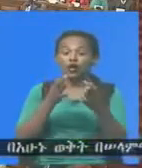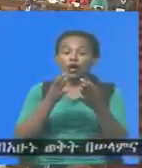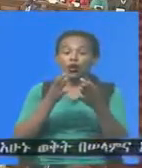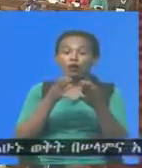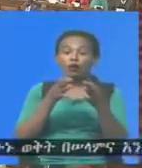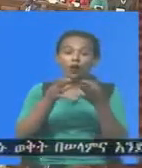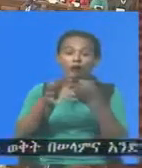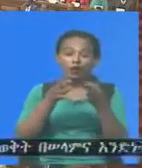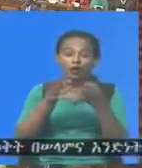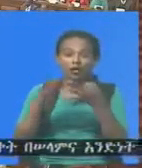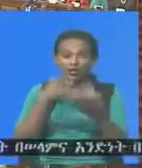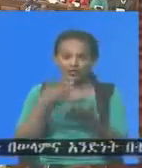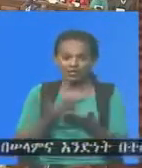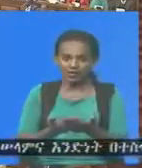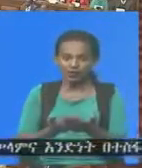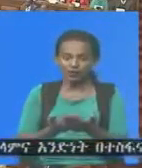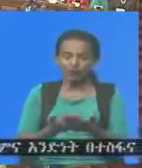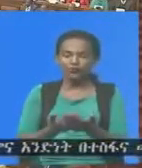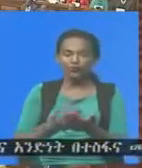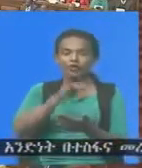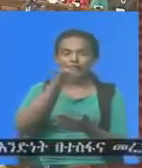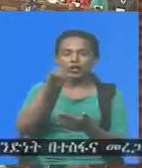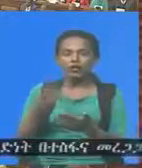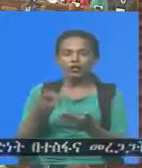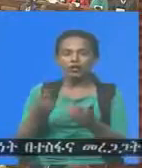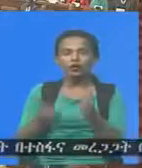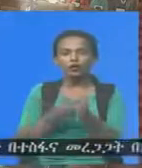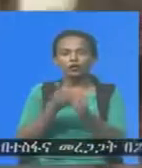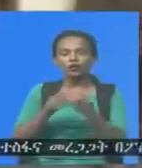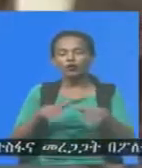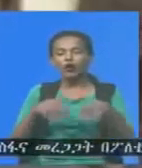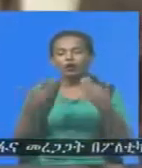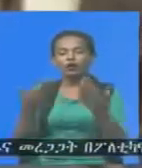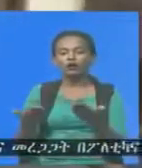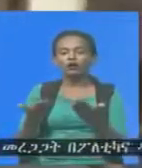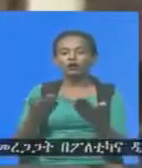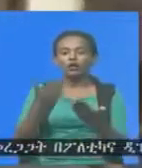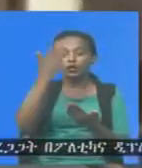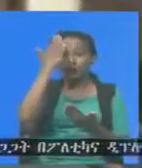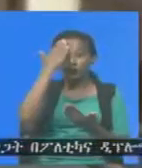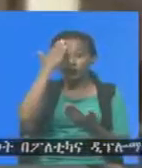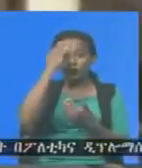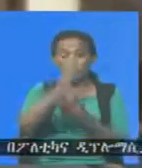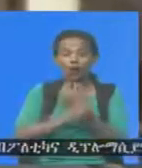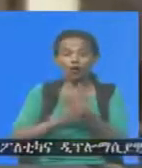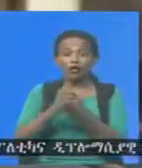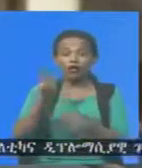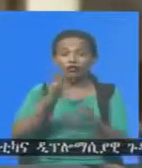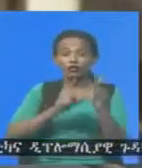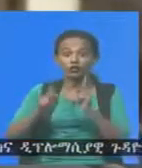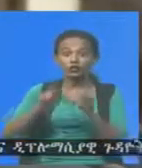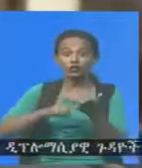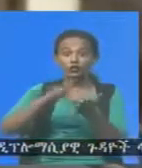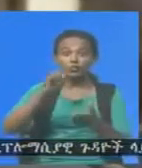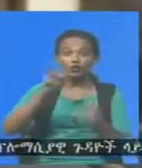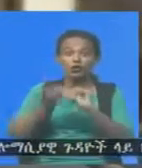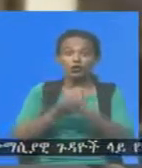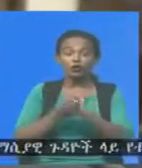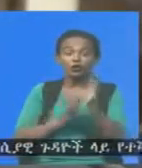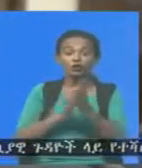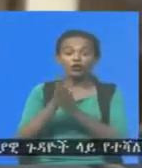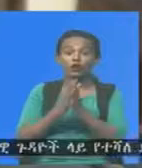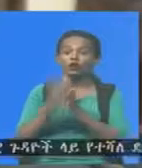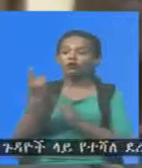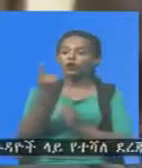ያመሰግንኩ ጥያቄን እንደምከተለው አቀርባለሁ። እንደሚታወቀው በአገራችን ህዝብ በተነሳው የለውጥ ፍላጎት